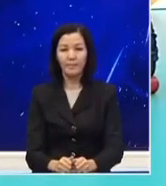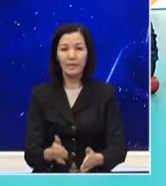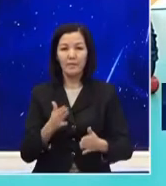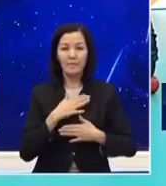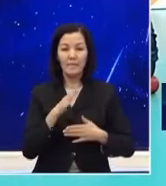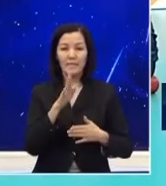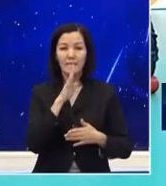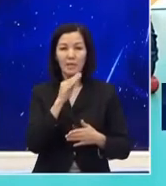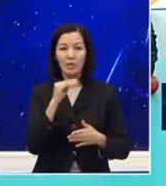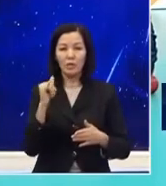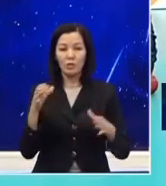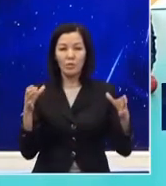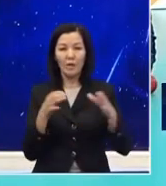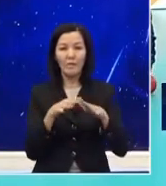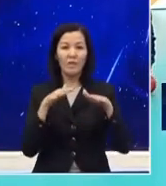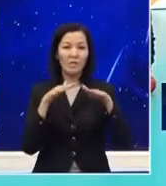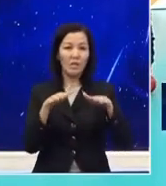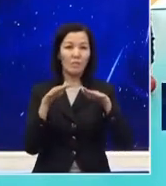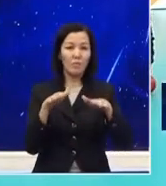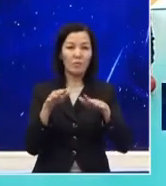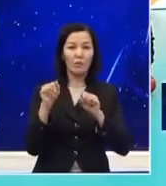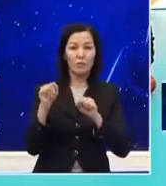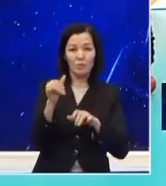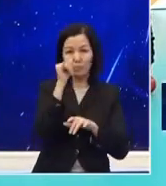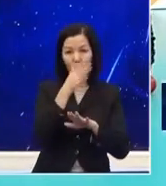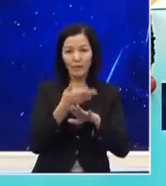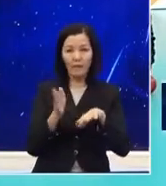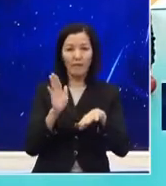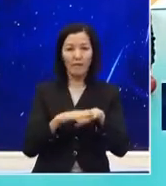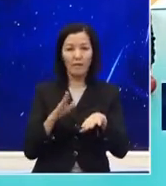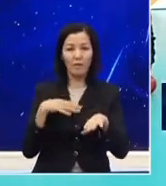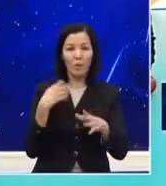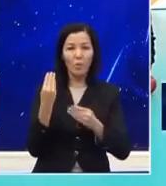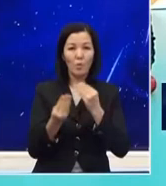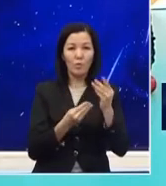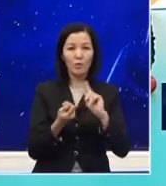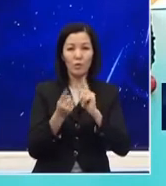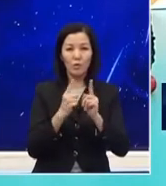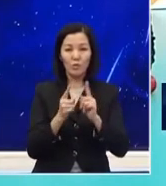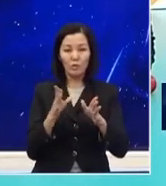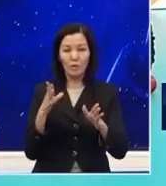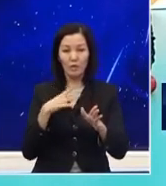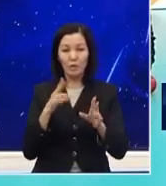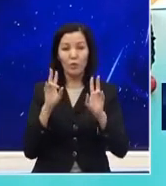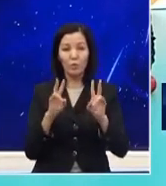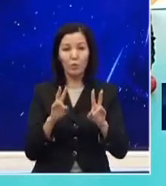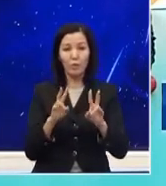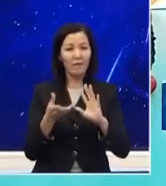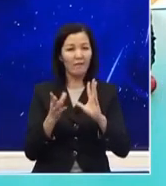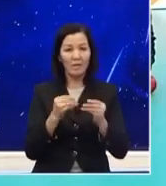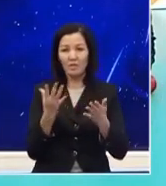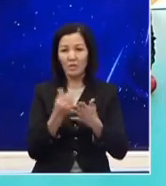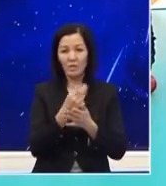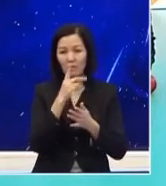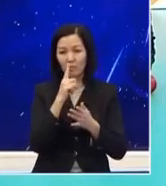Біздің қыздар жетісу командасының шабуылына тосқауыл қойып үлгермеді. Бірқатар ойыншыны ауыстырып, ойын жүйесін өзгерттік. Әйтсе де ол нәтижесін